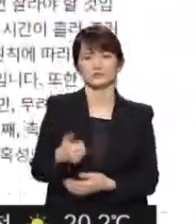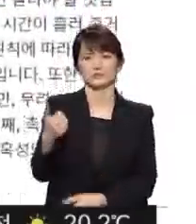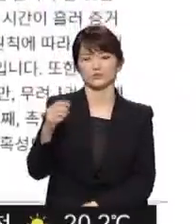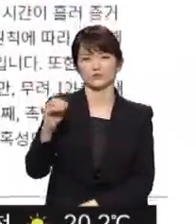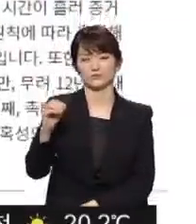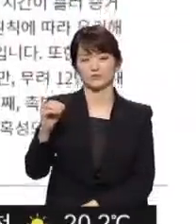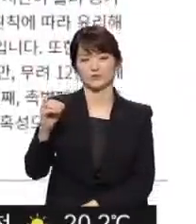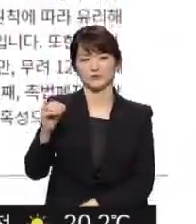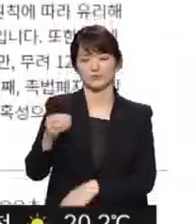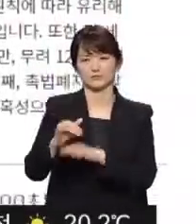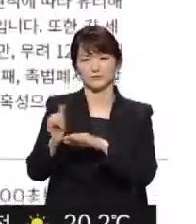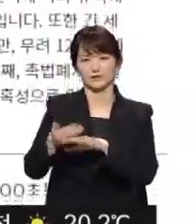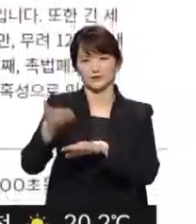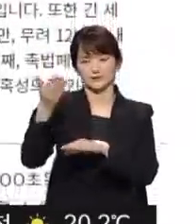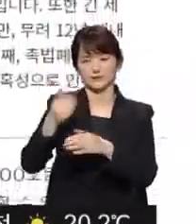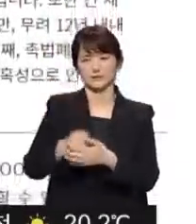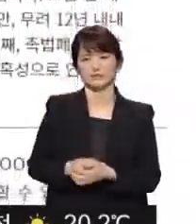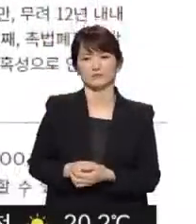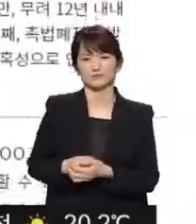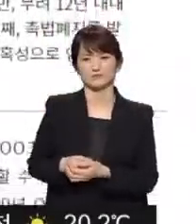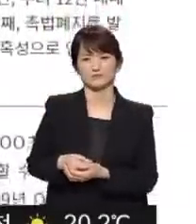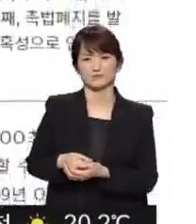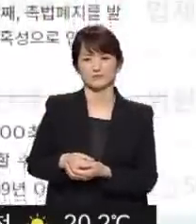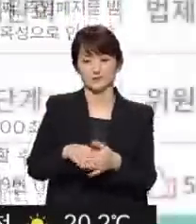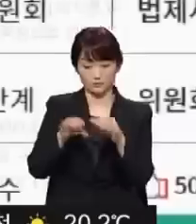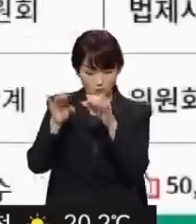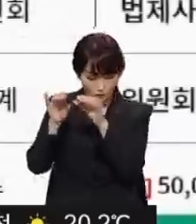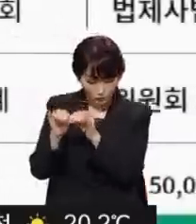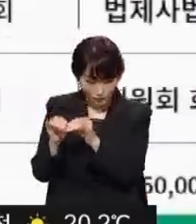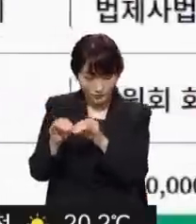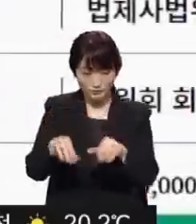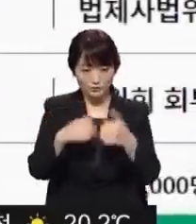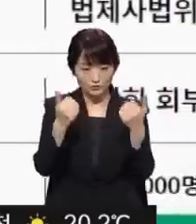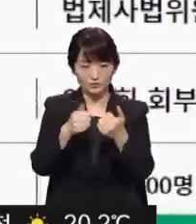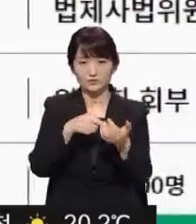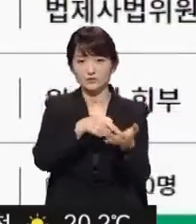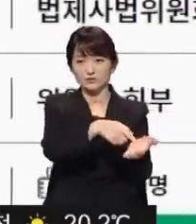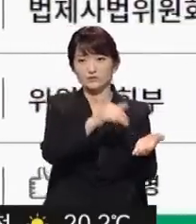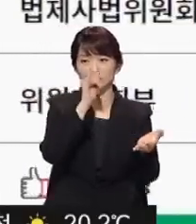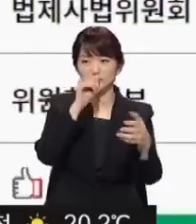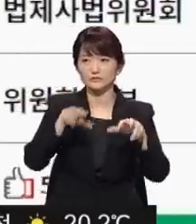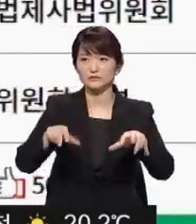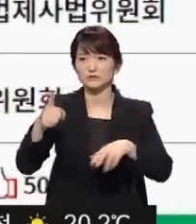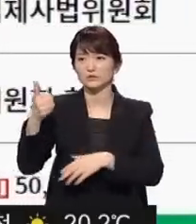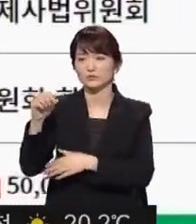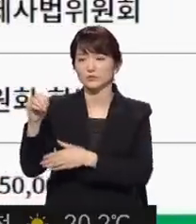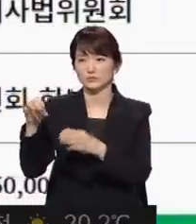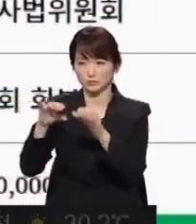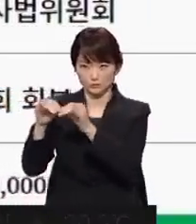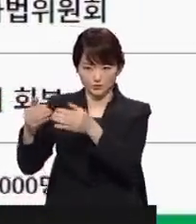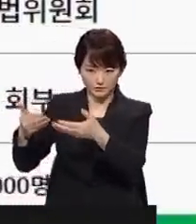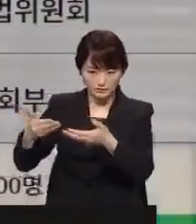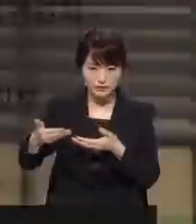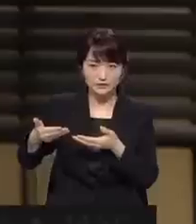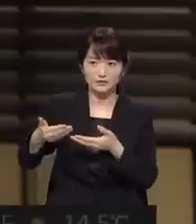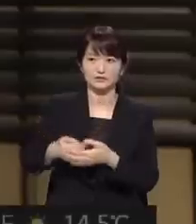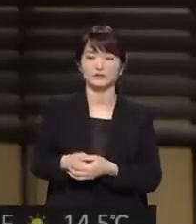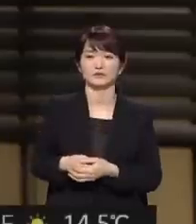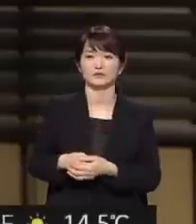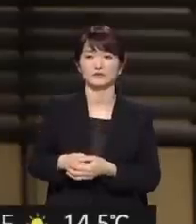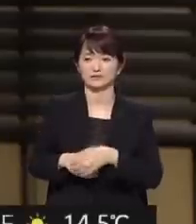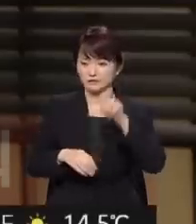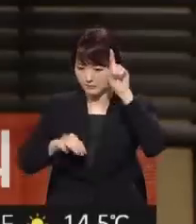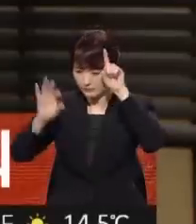하면 국회에 이게 법안으로 접수가 될 수가 있습니다. 그래서 지금 5만 명 이상이 동의를 받아서 이